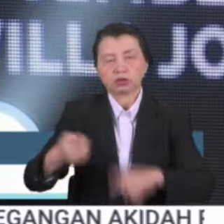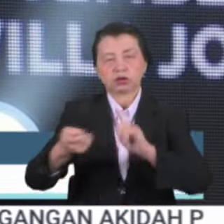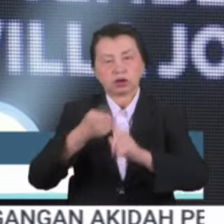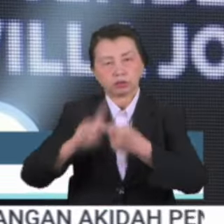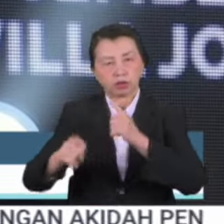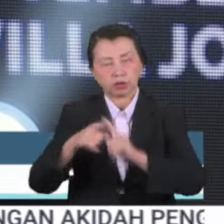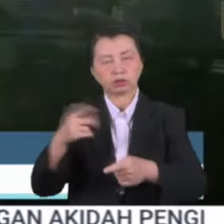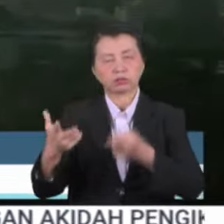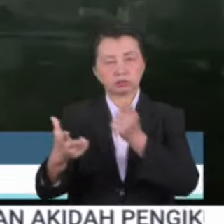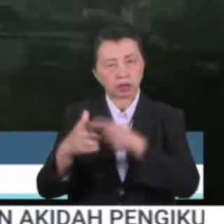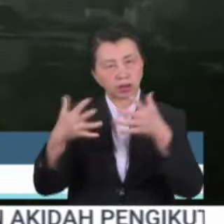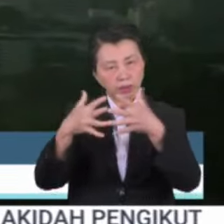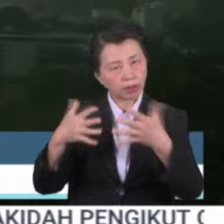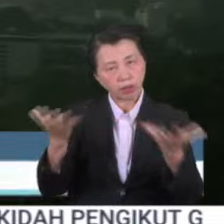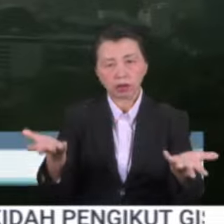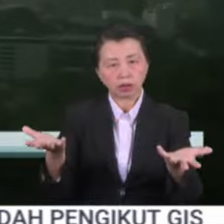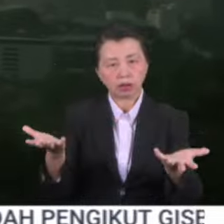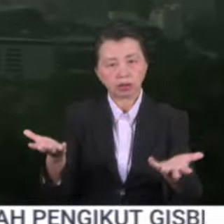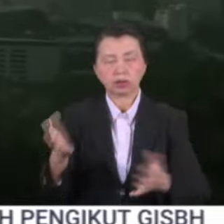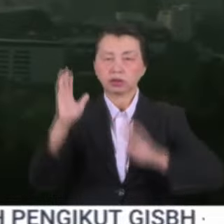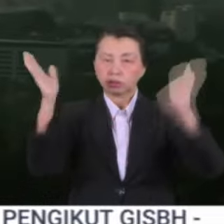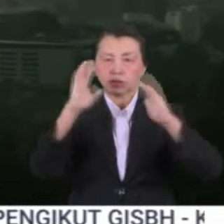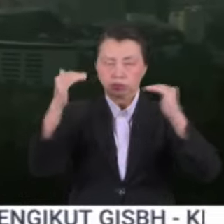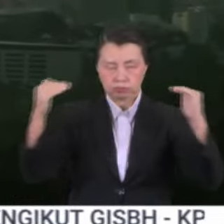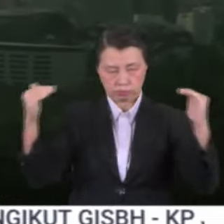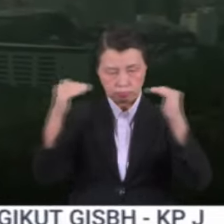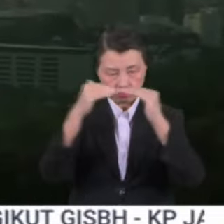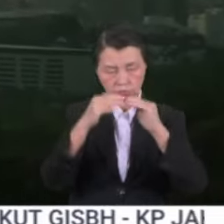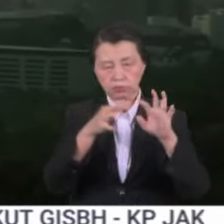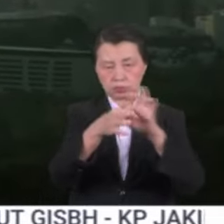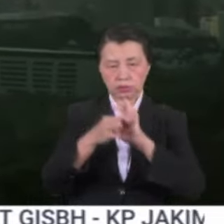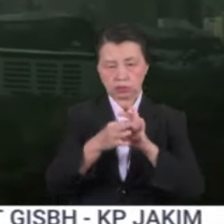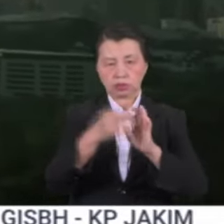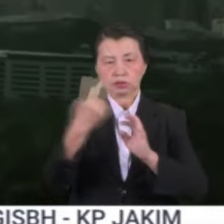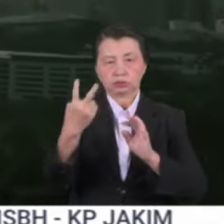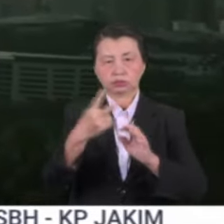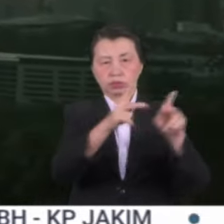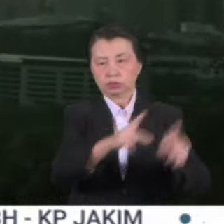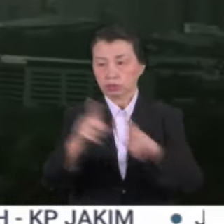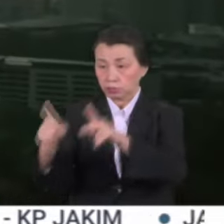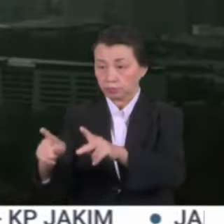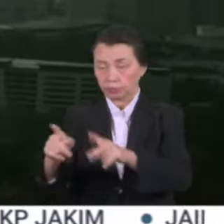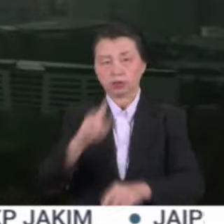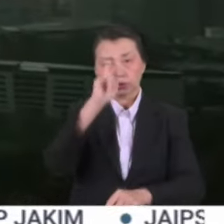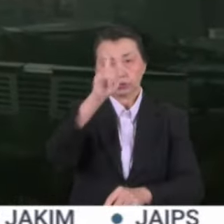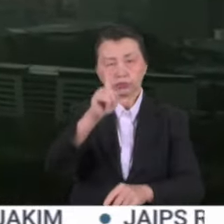sebagainya. Malaysia perlu mengimbangi kerjasama antara kedua-dua pihak bagi